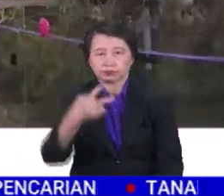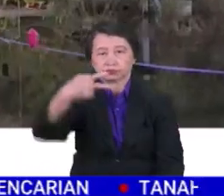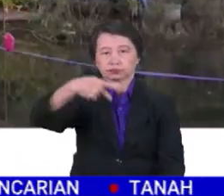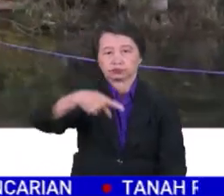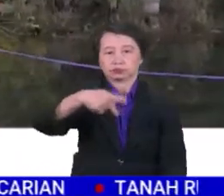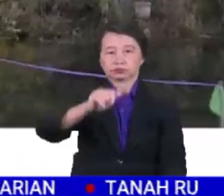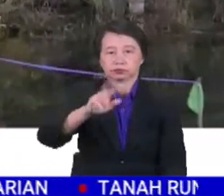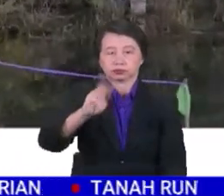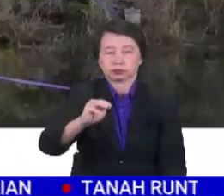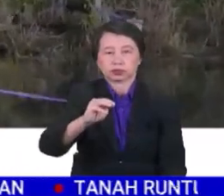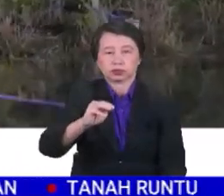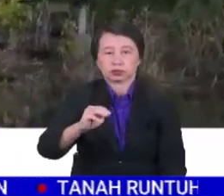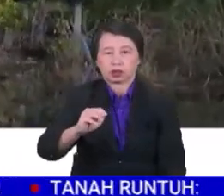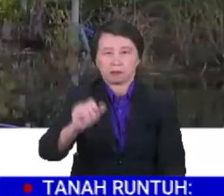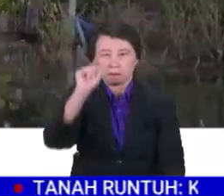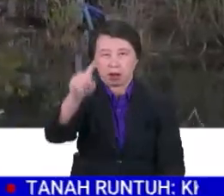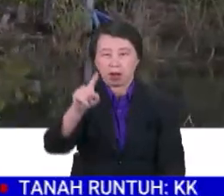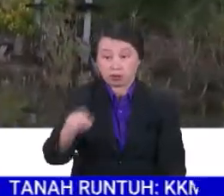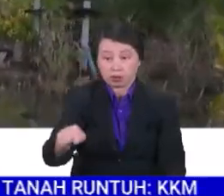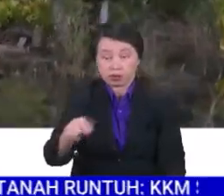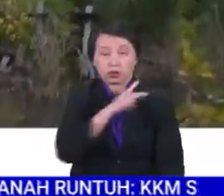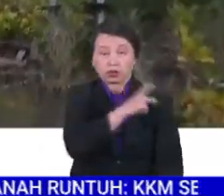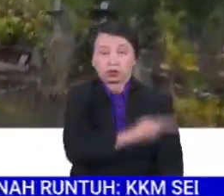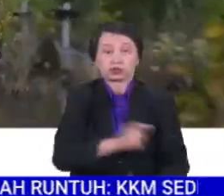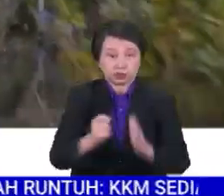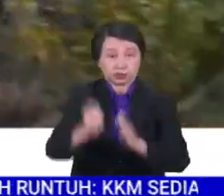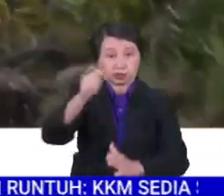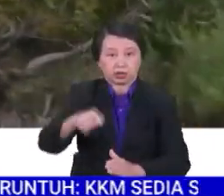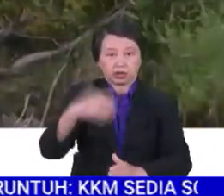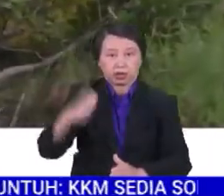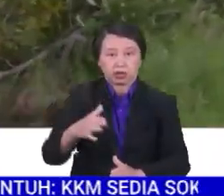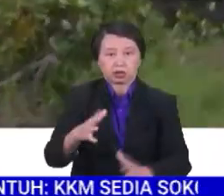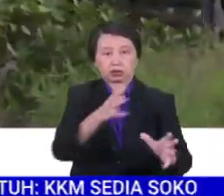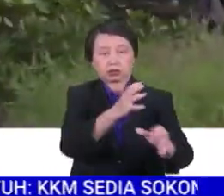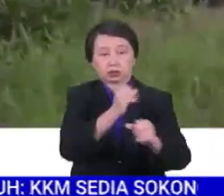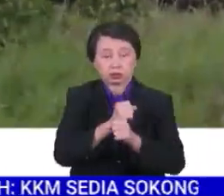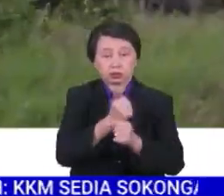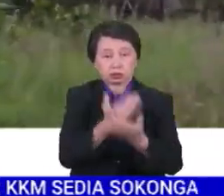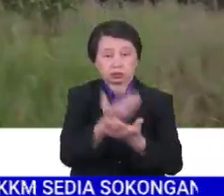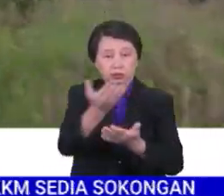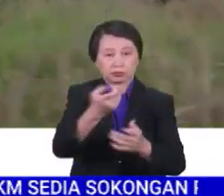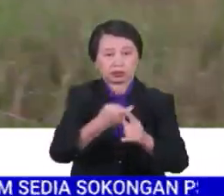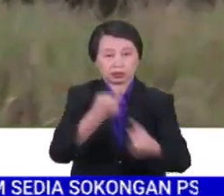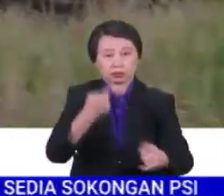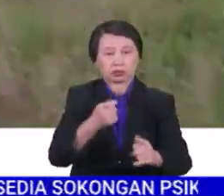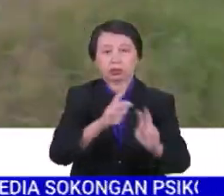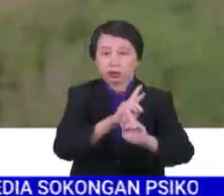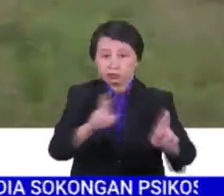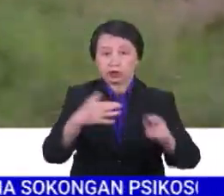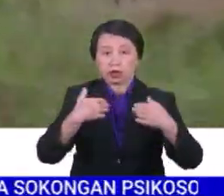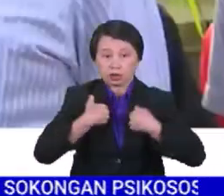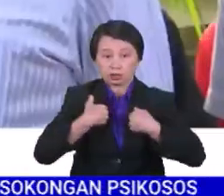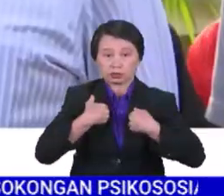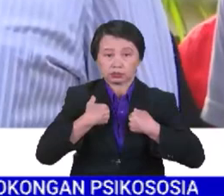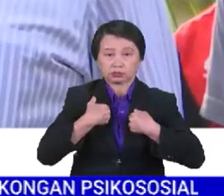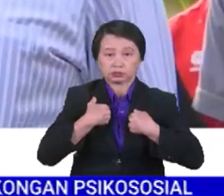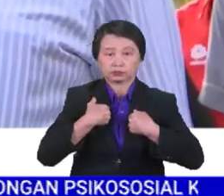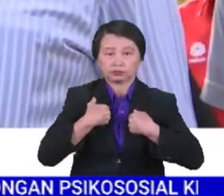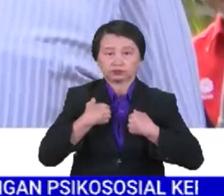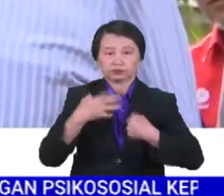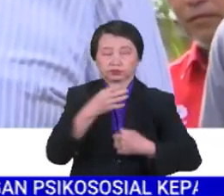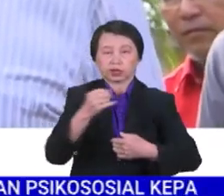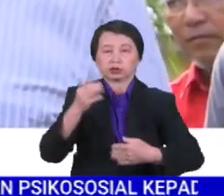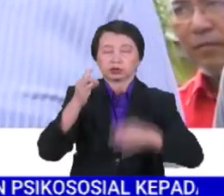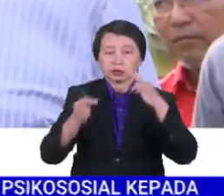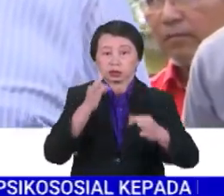PAM-PAM berkuasa tinggi ini yang terdapat di dalam on the shelf, ya, mana yang sedia ada,